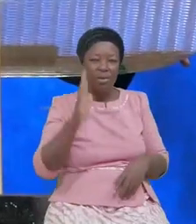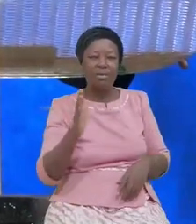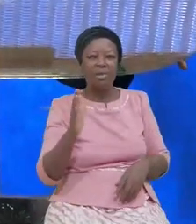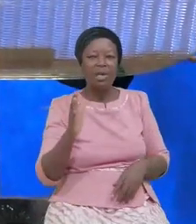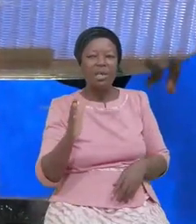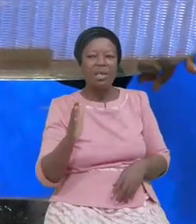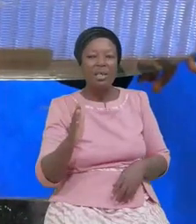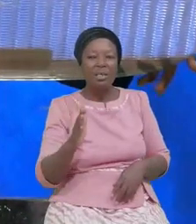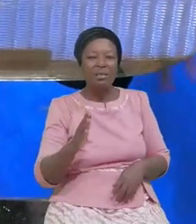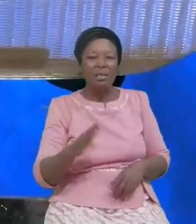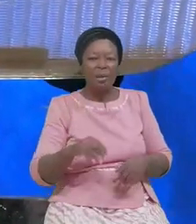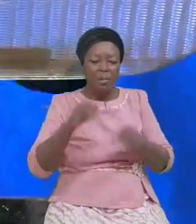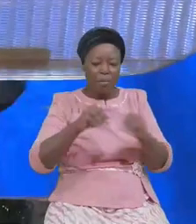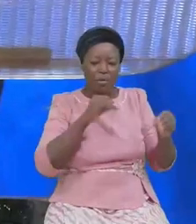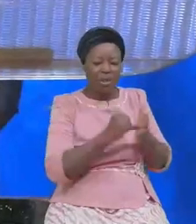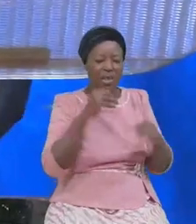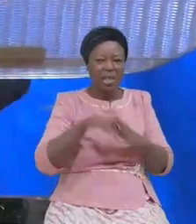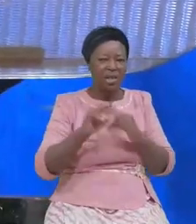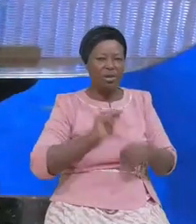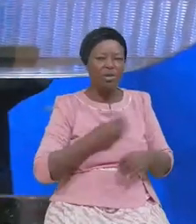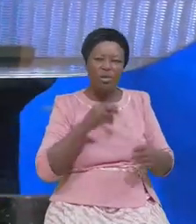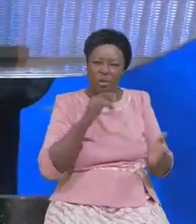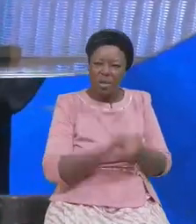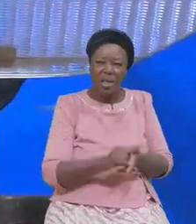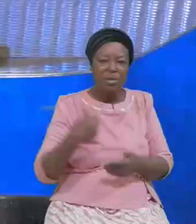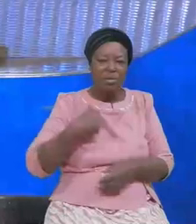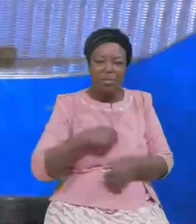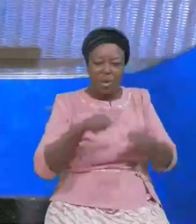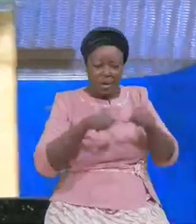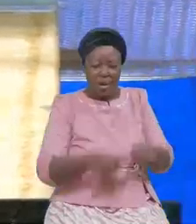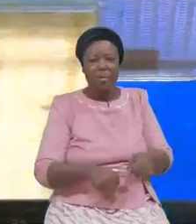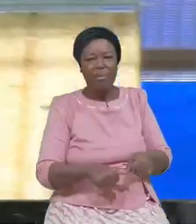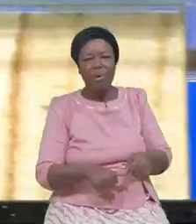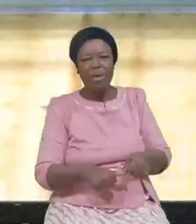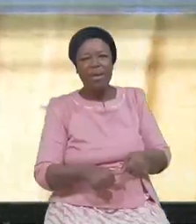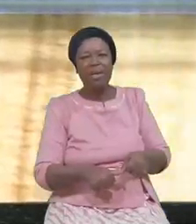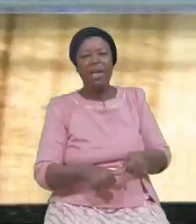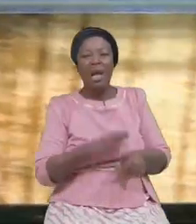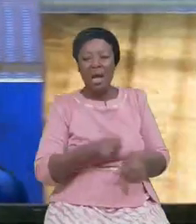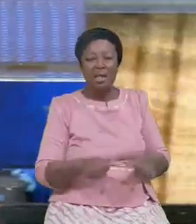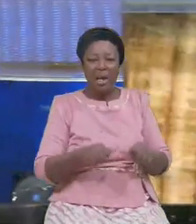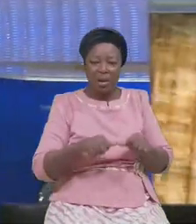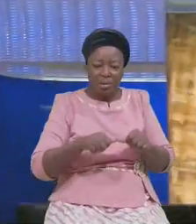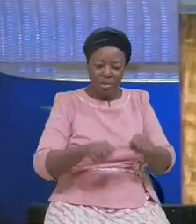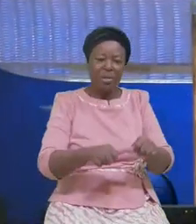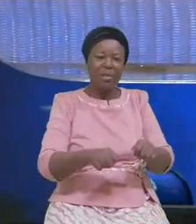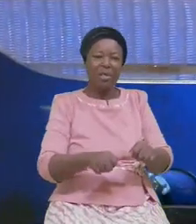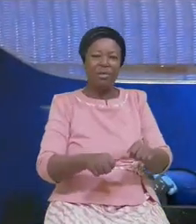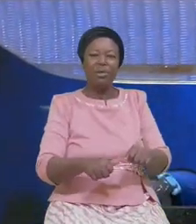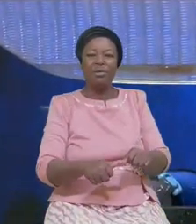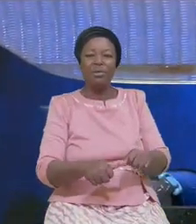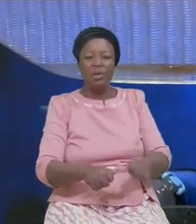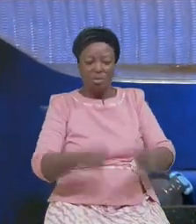dans nos vies afin que nous demeurions, nous restions fermes dans le Seigneur au nom